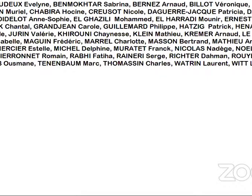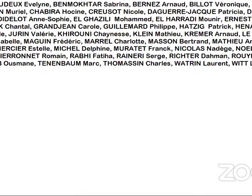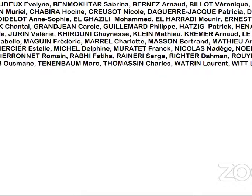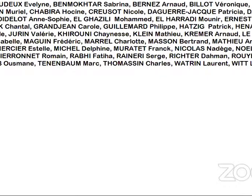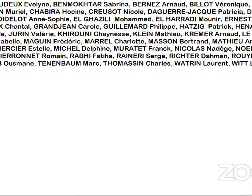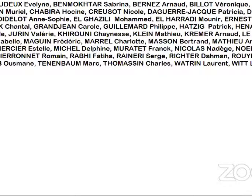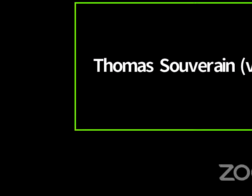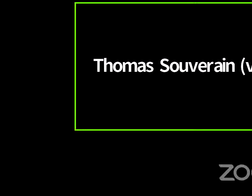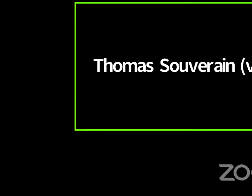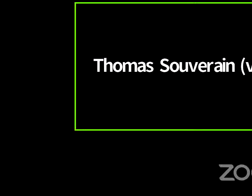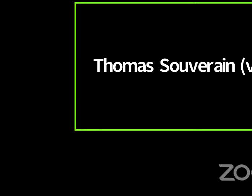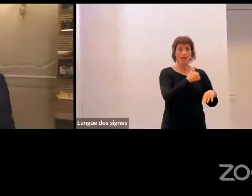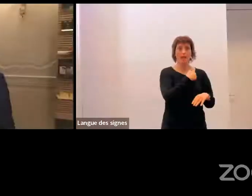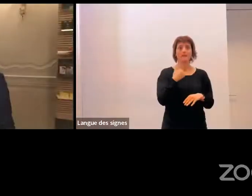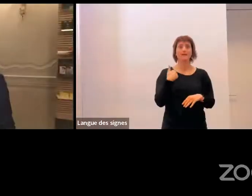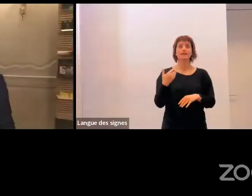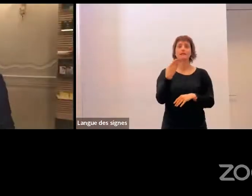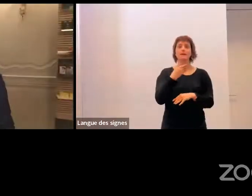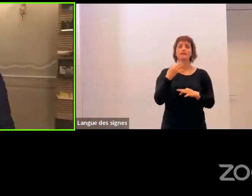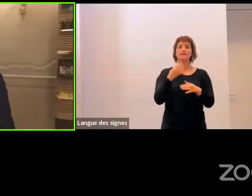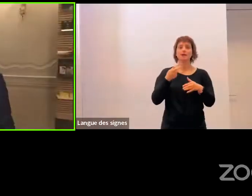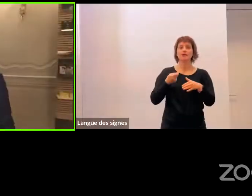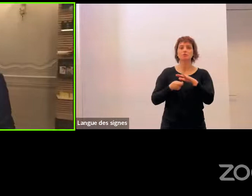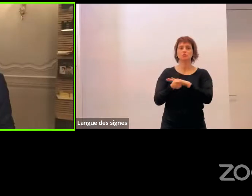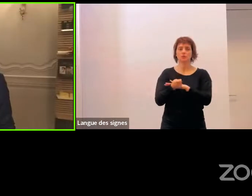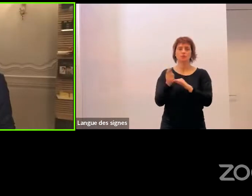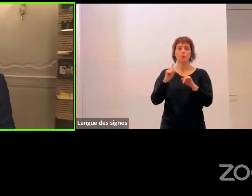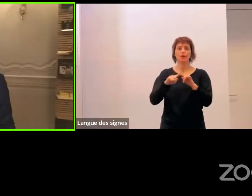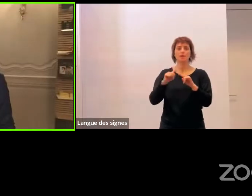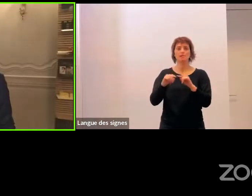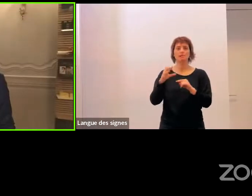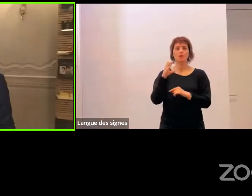Nous poursuivons, Estelle Mercier, avec une subvention d'équipement à la CGT.